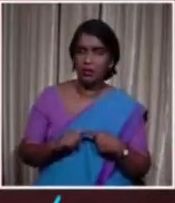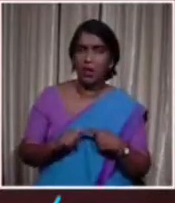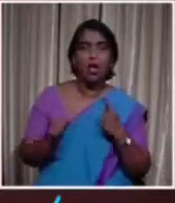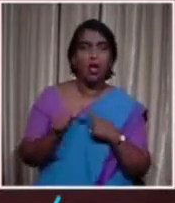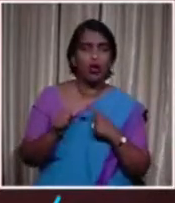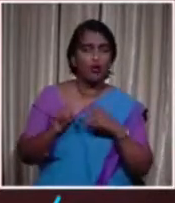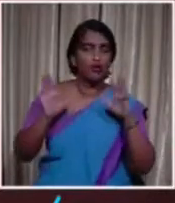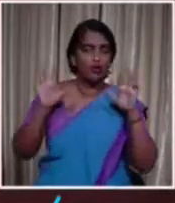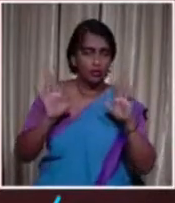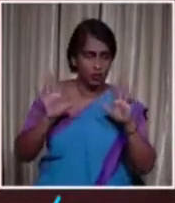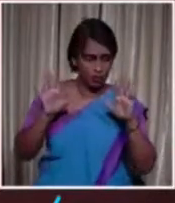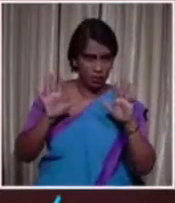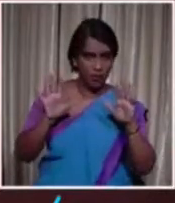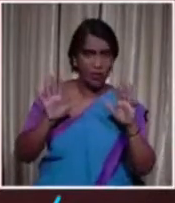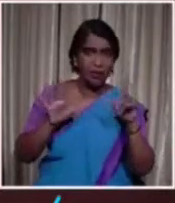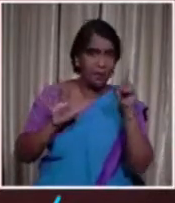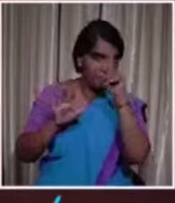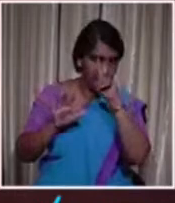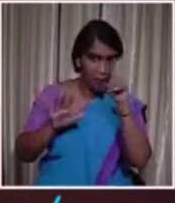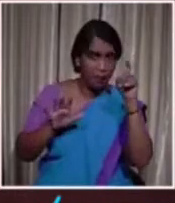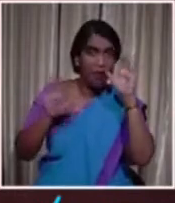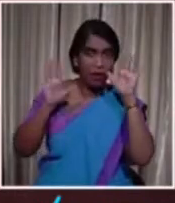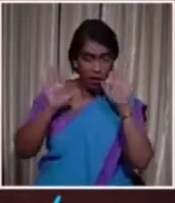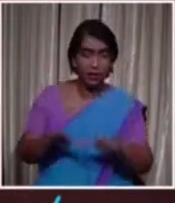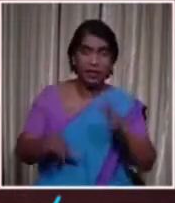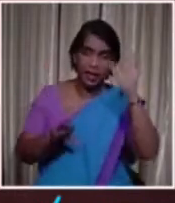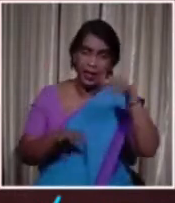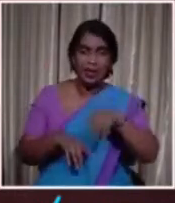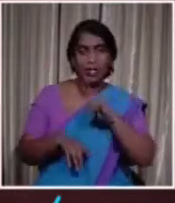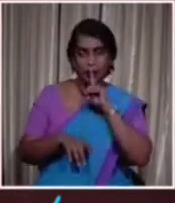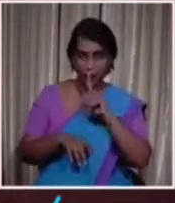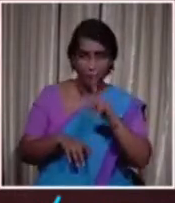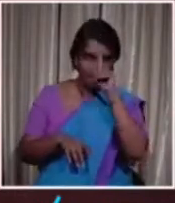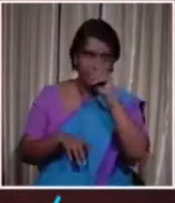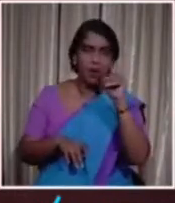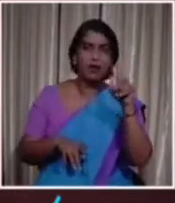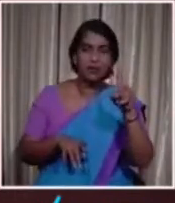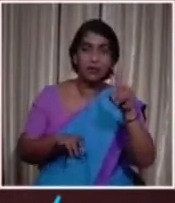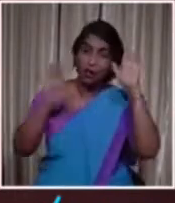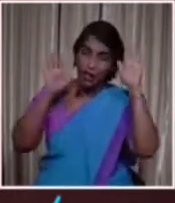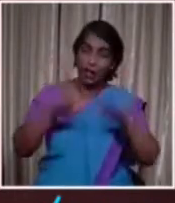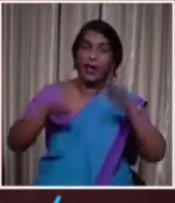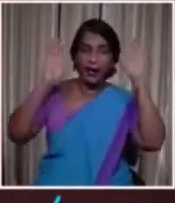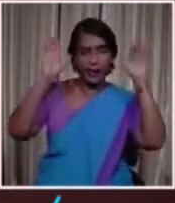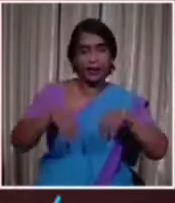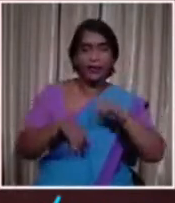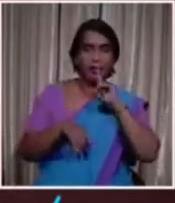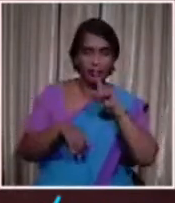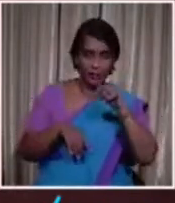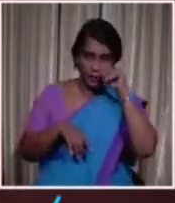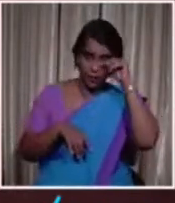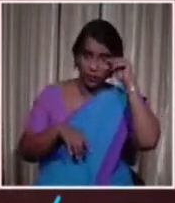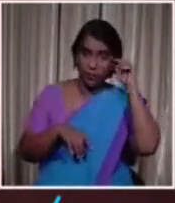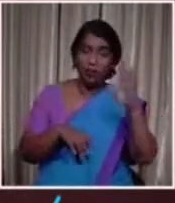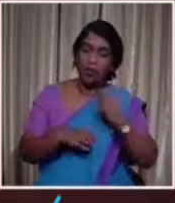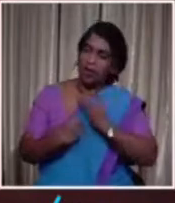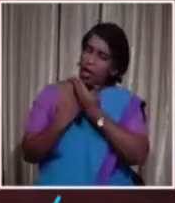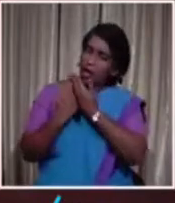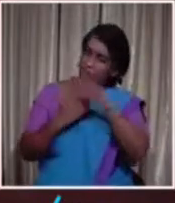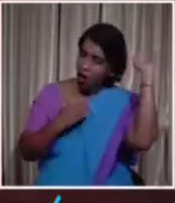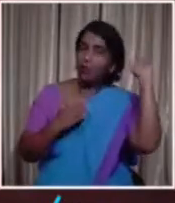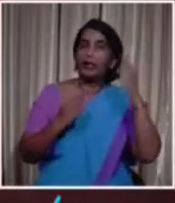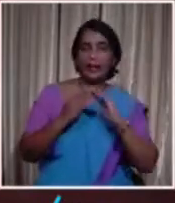අගෝස්තු 9 මාසයක් ඉන්න බලන් එන්න කිව්වා. මාසයක් ඉන්න බලන් එන්න කිව්වා. එළවලමයි ගෙදර යන්න